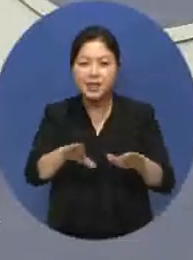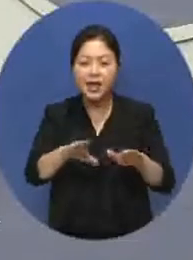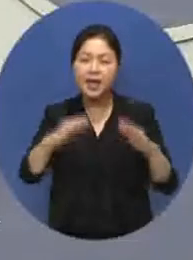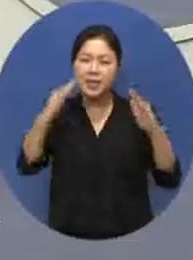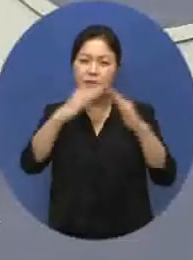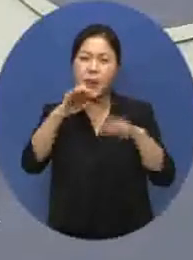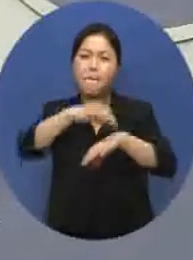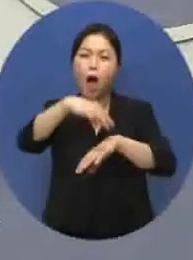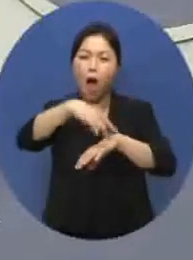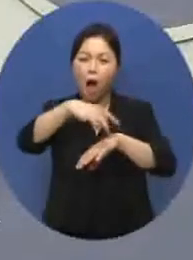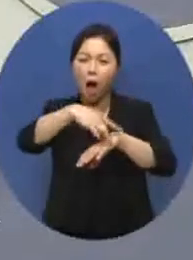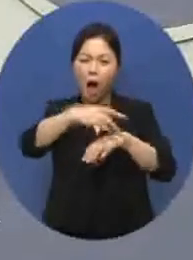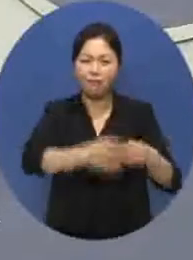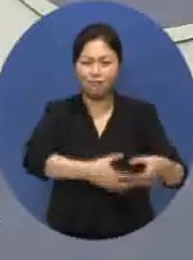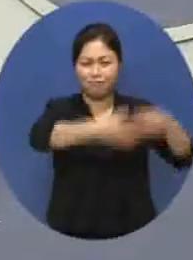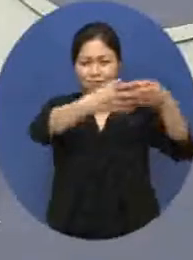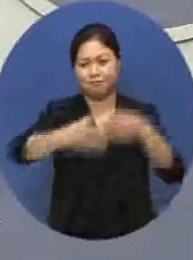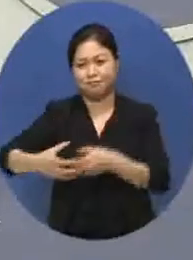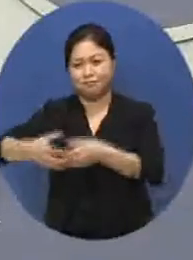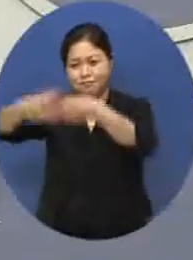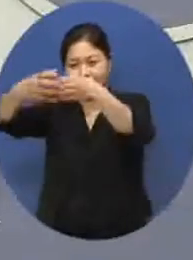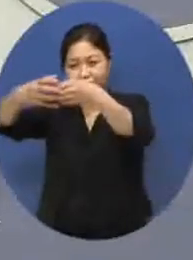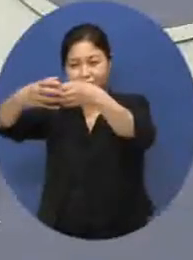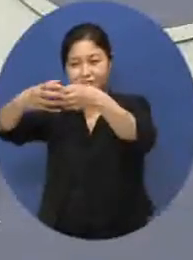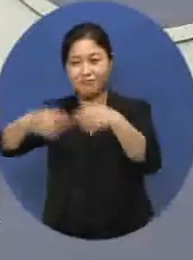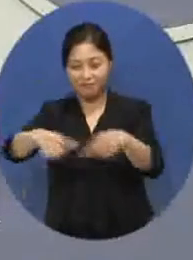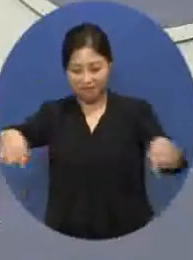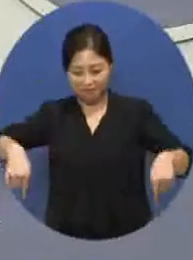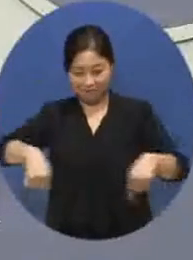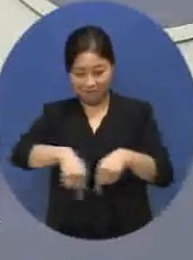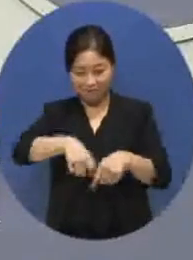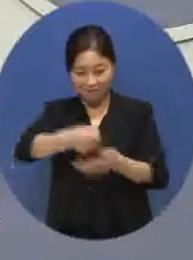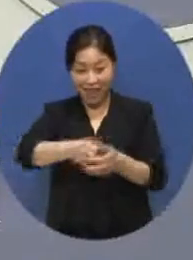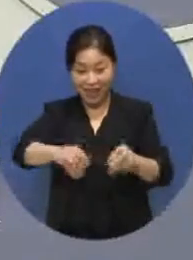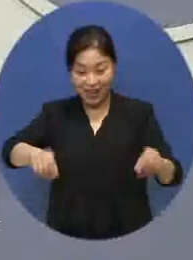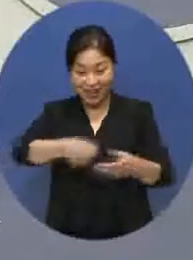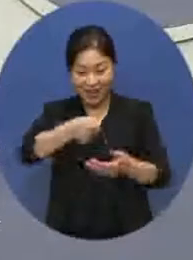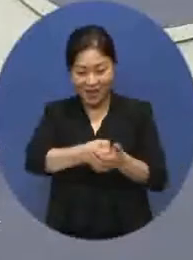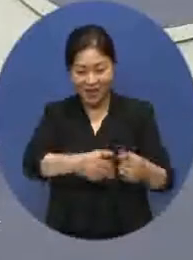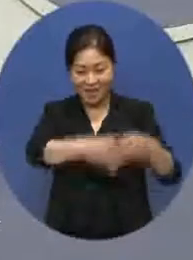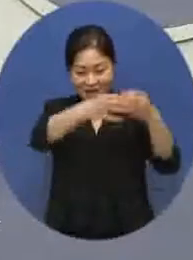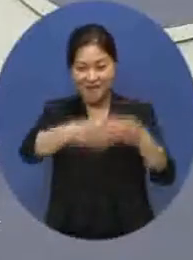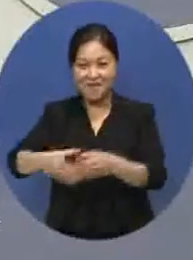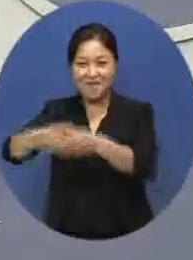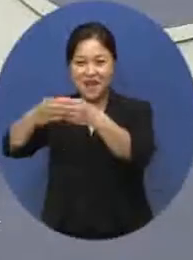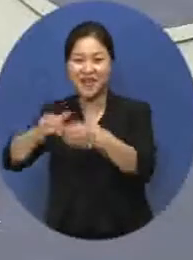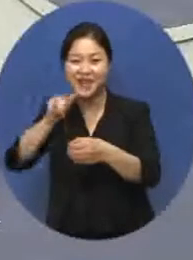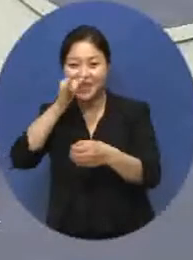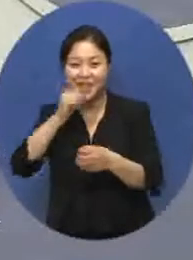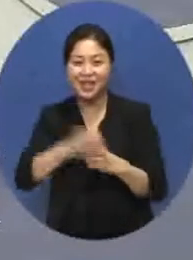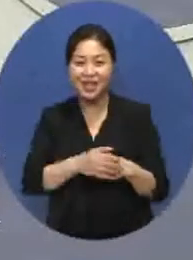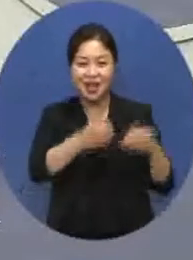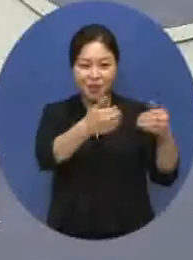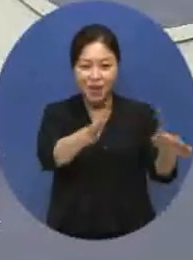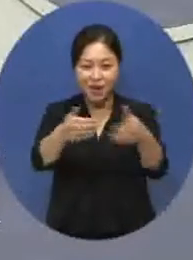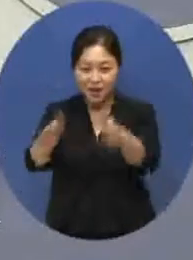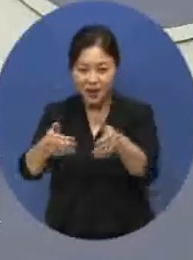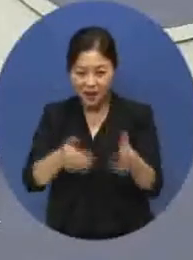골격을 올렸고 이제 자리를 잡았고 골격도 올렸으니까 이제 칸칸이 방마다 용도에